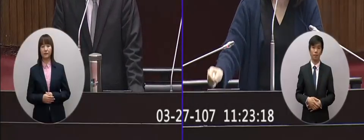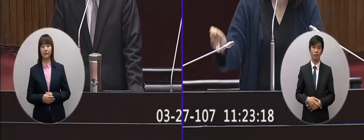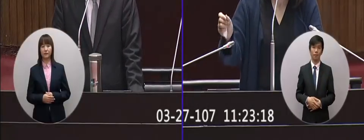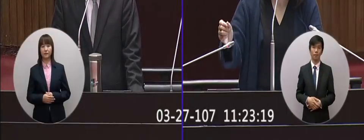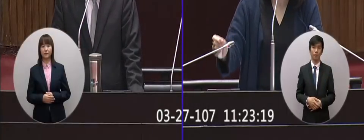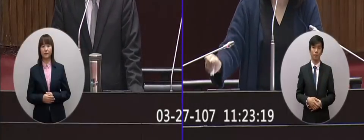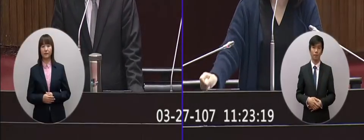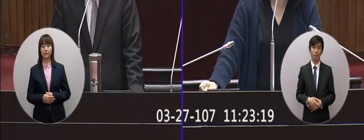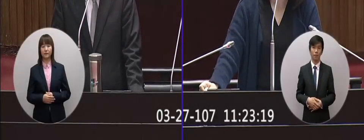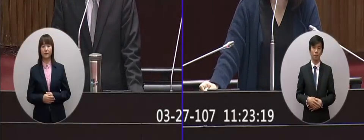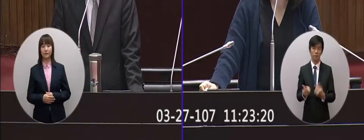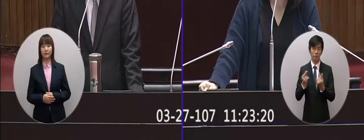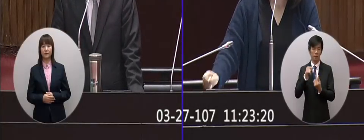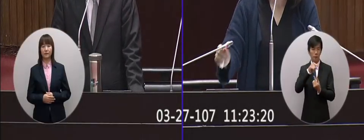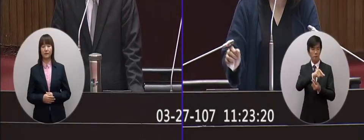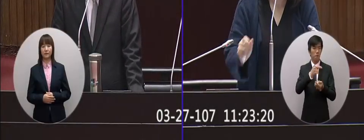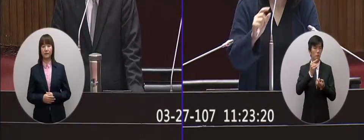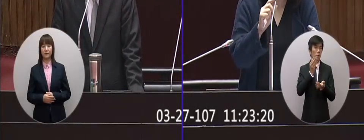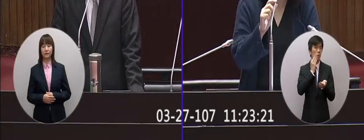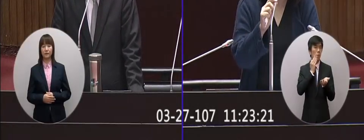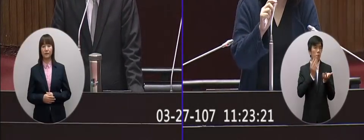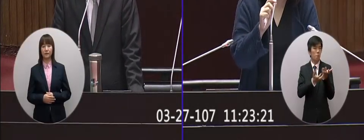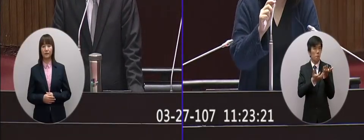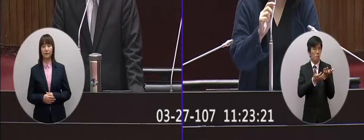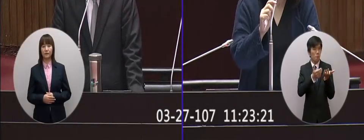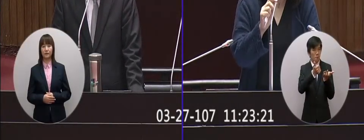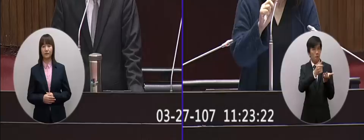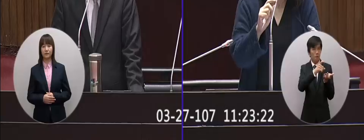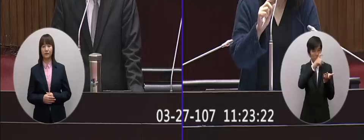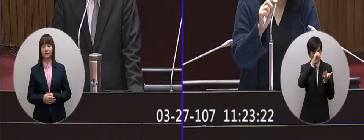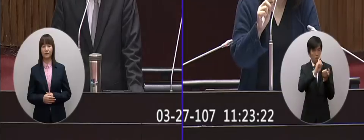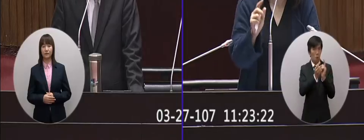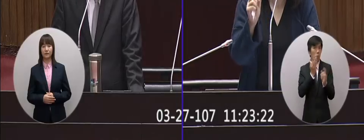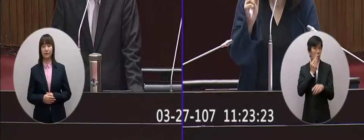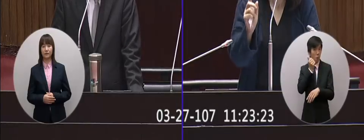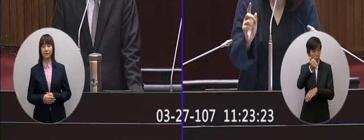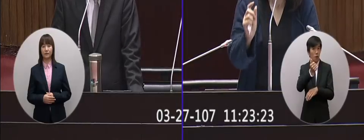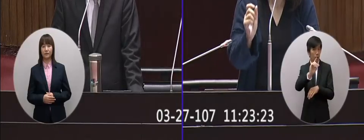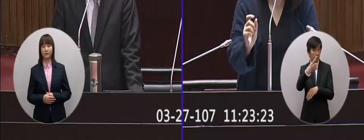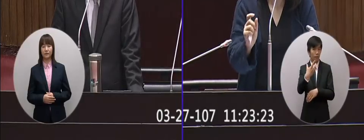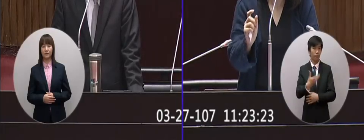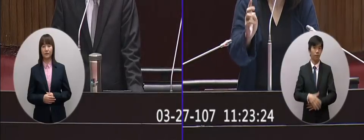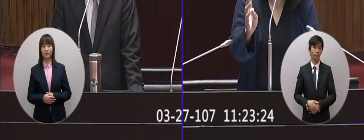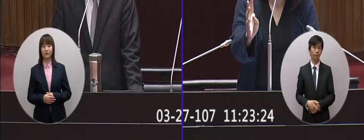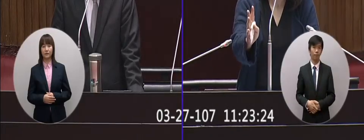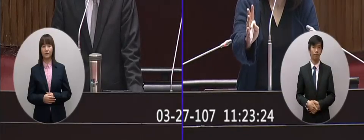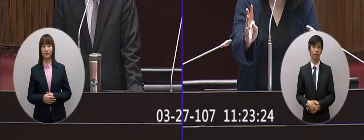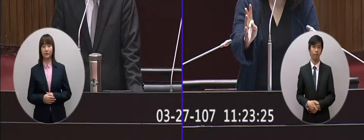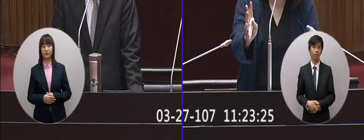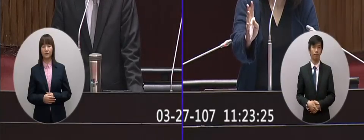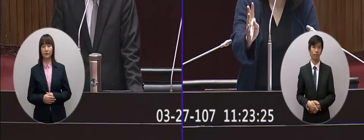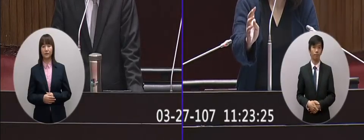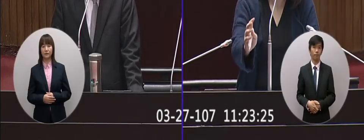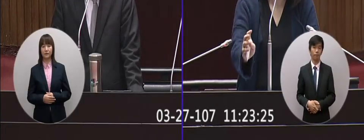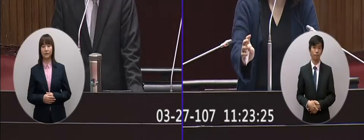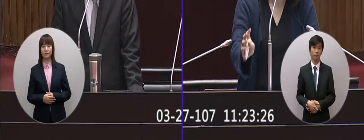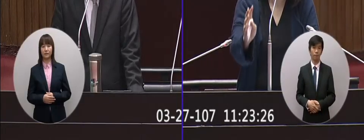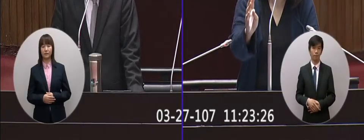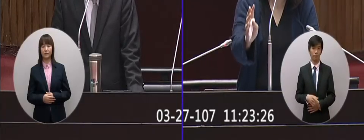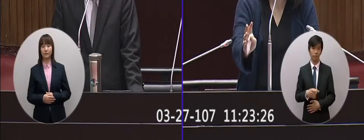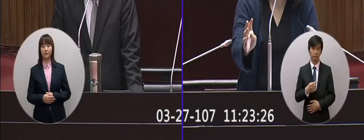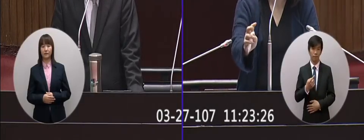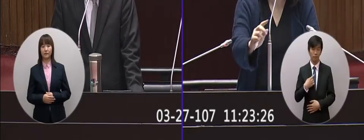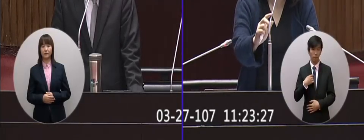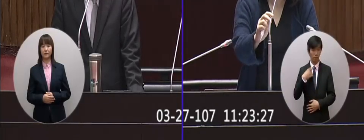让它怎么样变好吃，怎么样可以美味。那么呢，我想哦，我们这个赖院